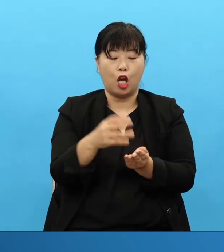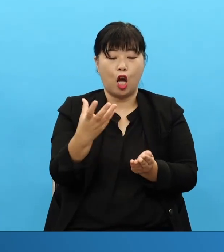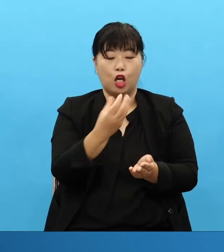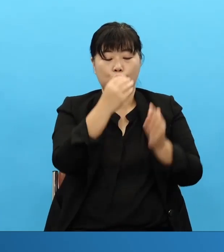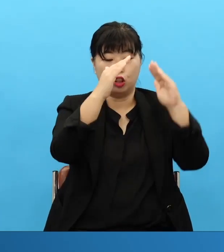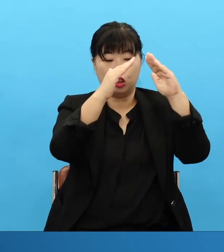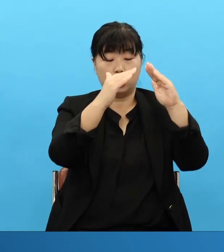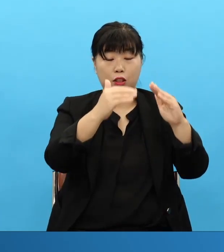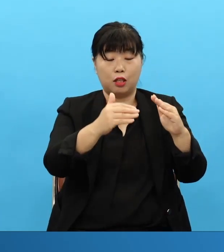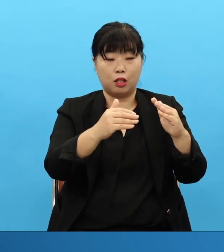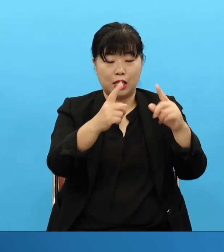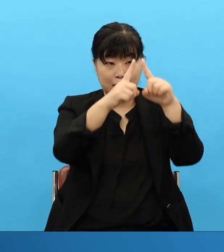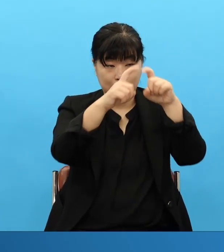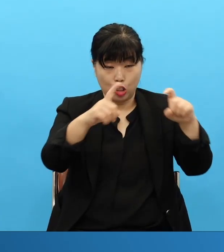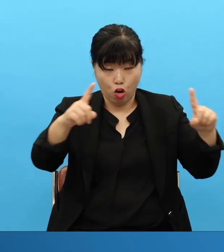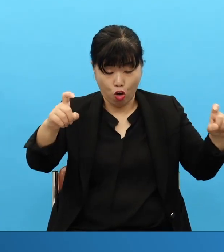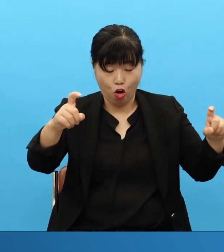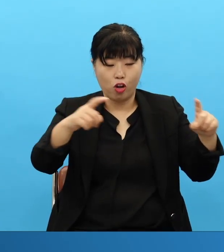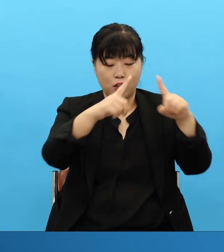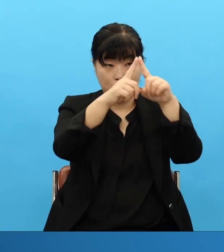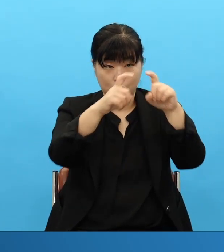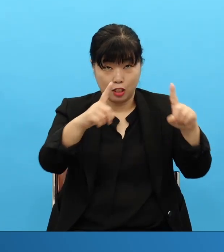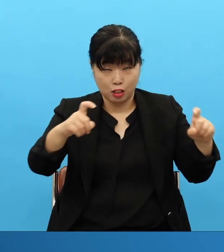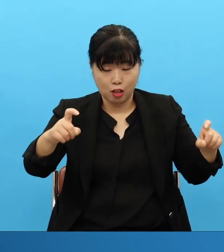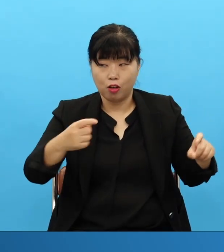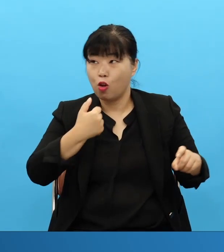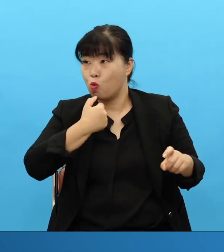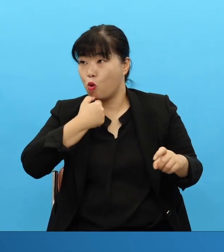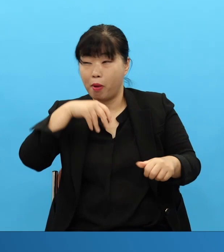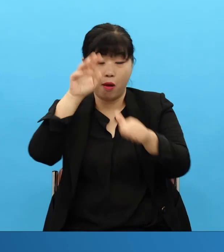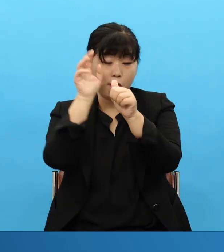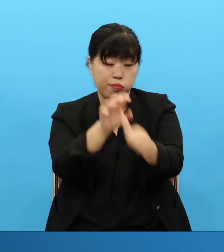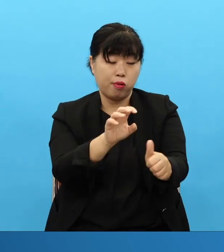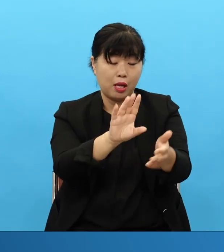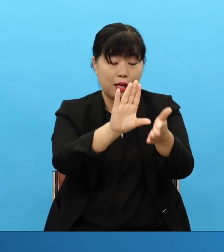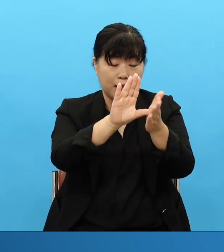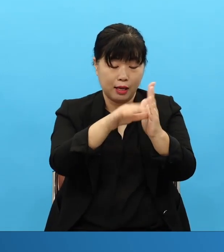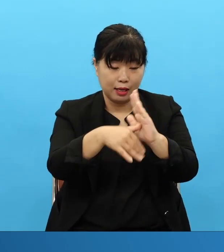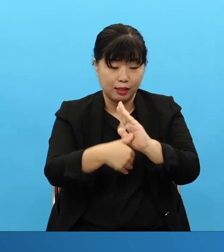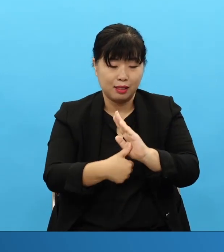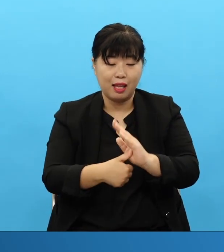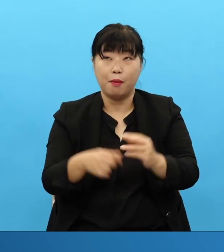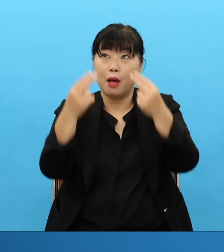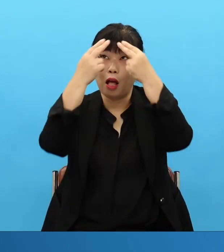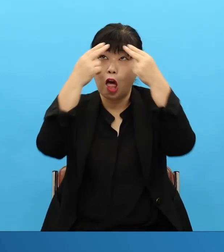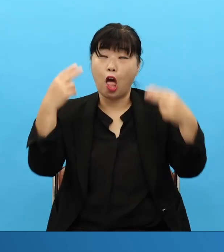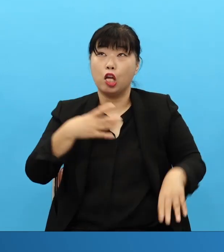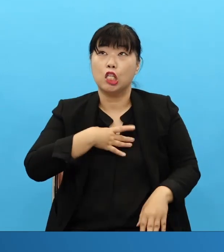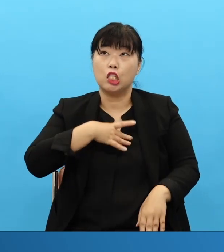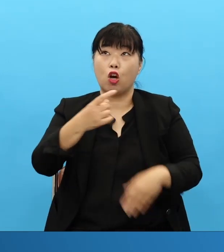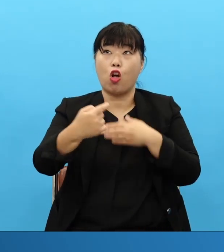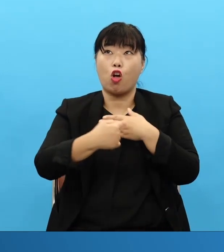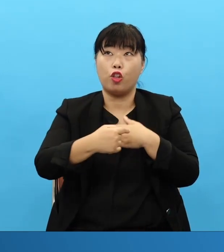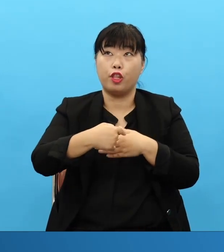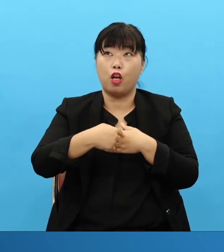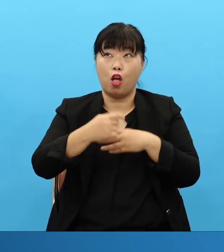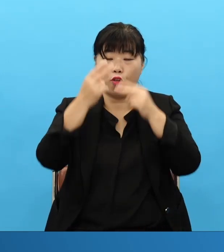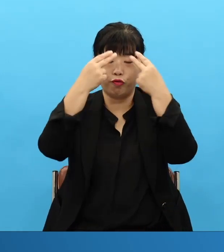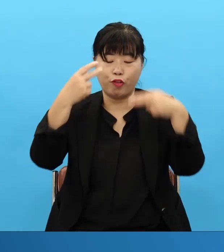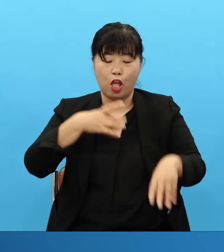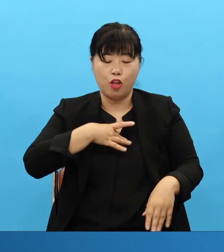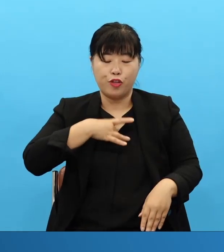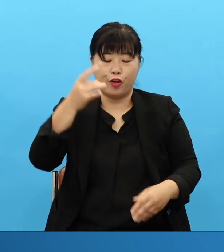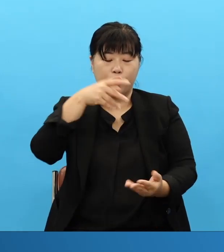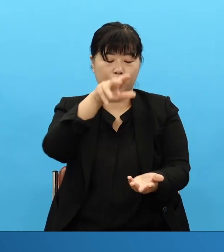있으니까 완전히 이제 함당되고 이 로마가 완전히 정복하려고 할 때니까 통제가 딱 된단 말이에요. And that was a time where the